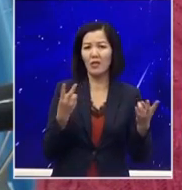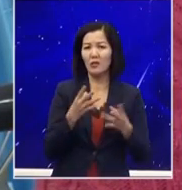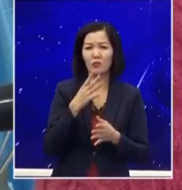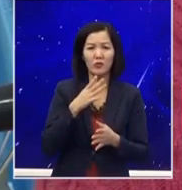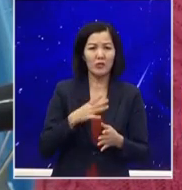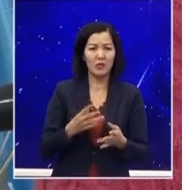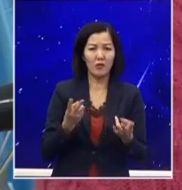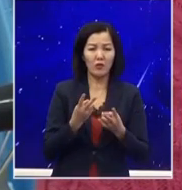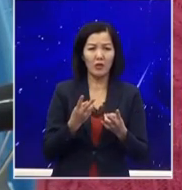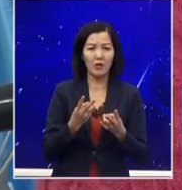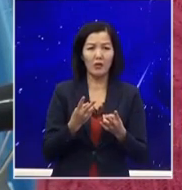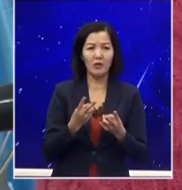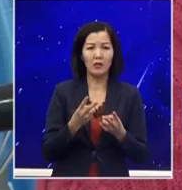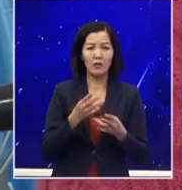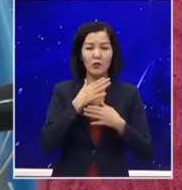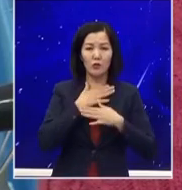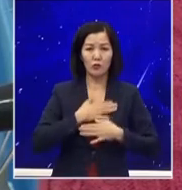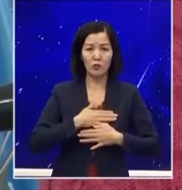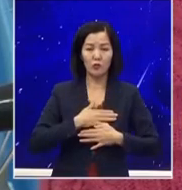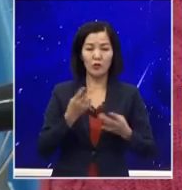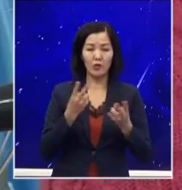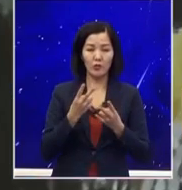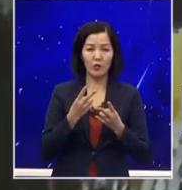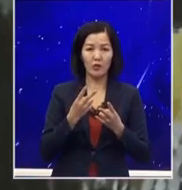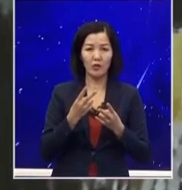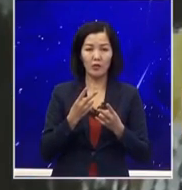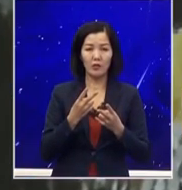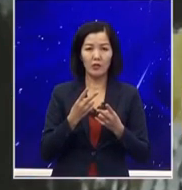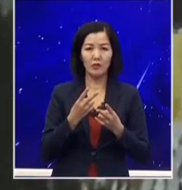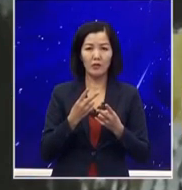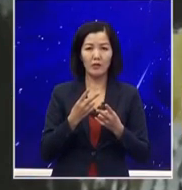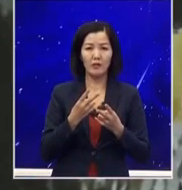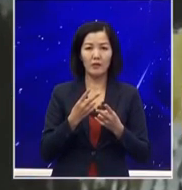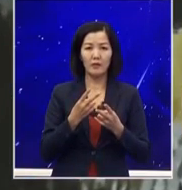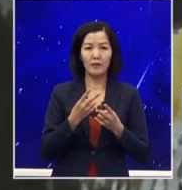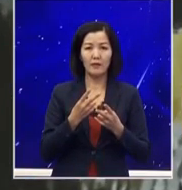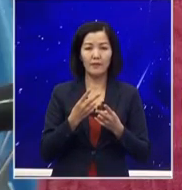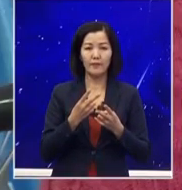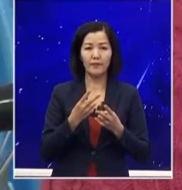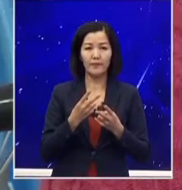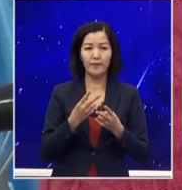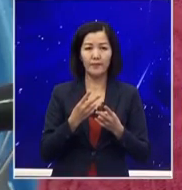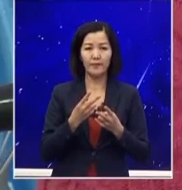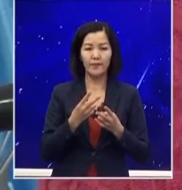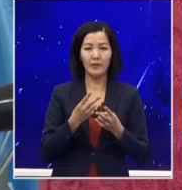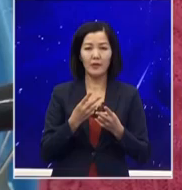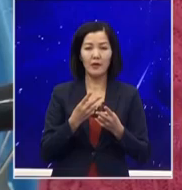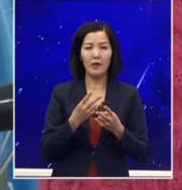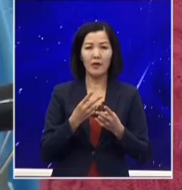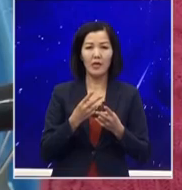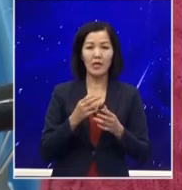керек, шүкіршілік ету керек, сабырлық ету керек. Сол ілініп, салынып, инеден жіп құралып, сүйтіп-сүйтіп